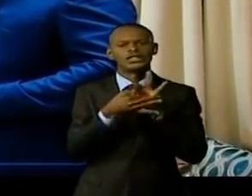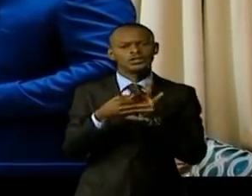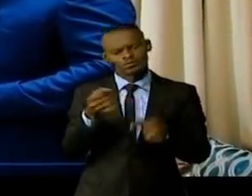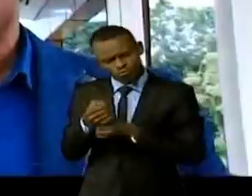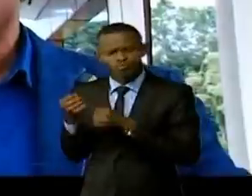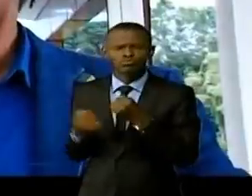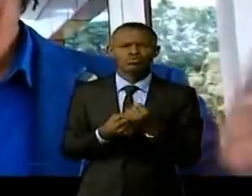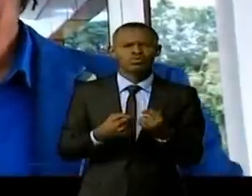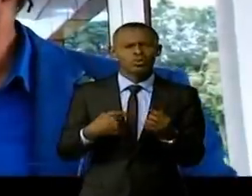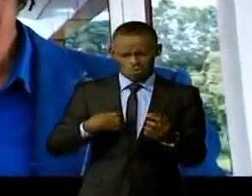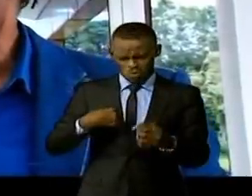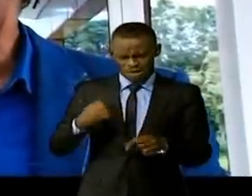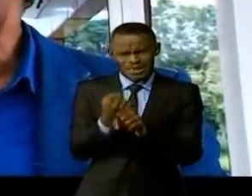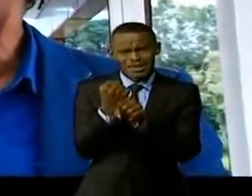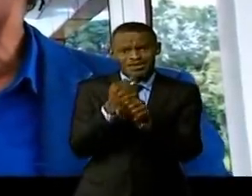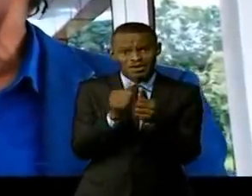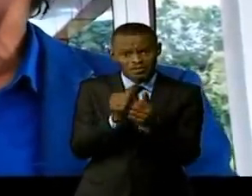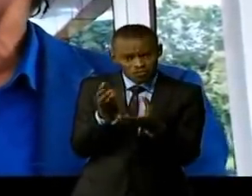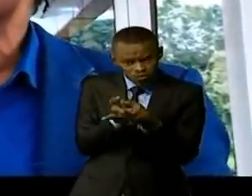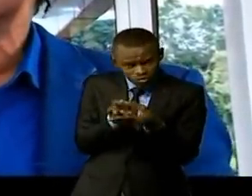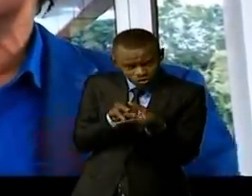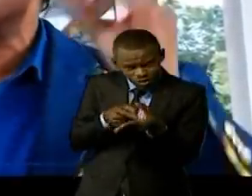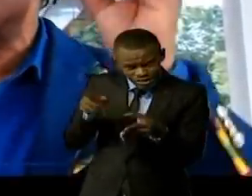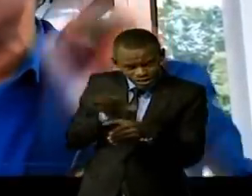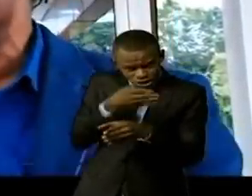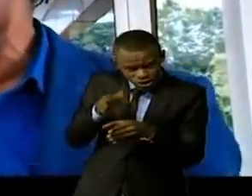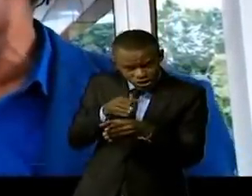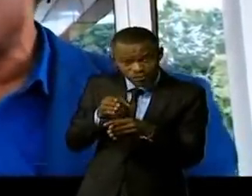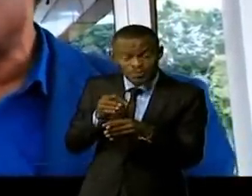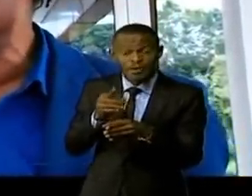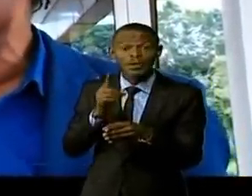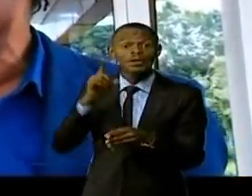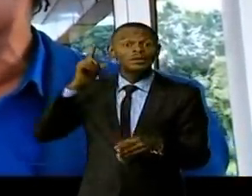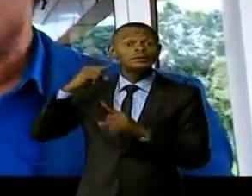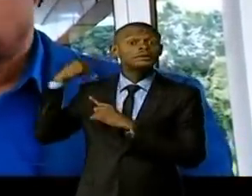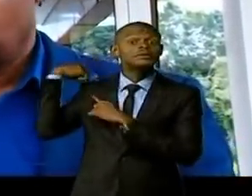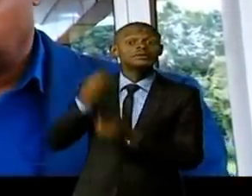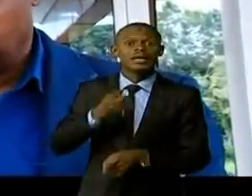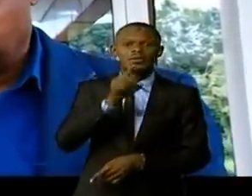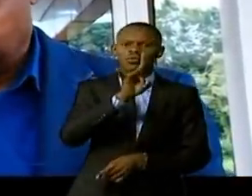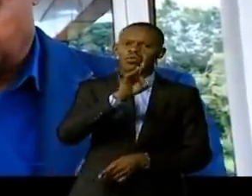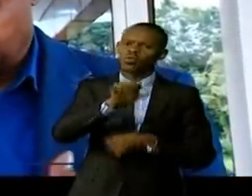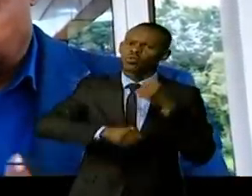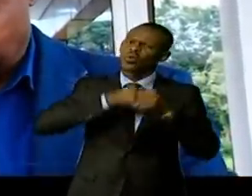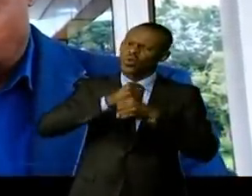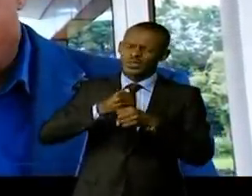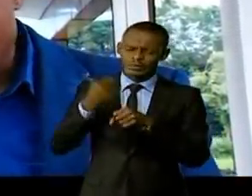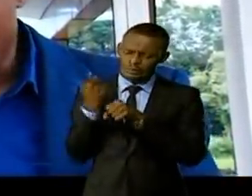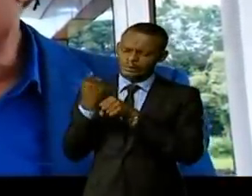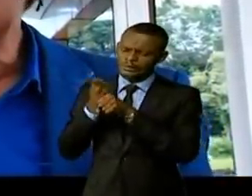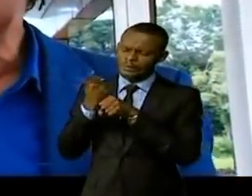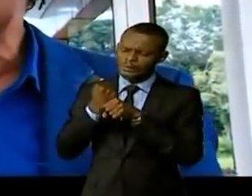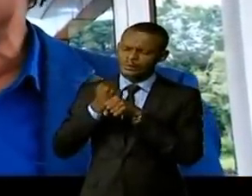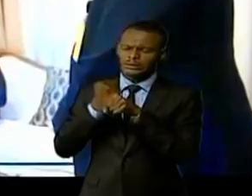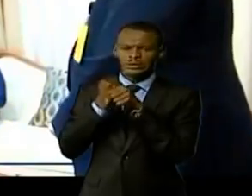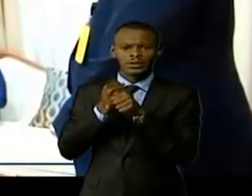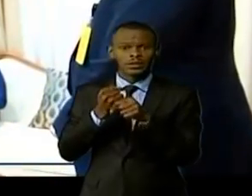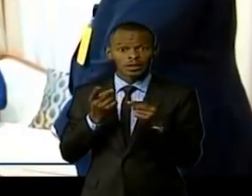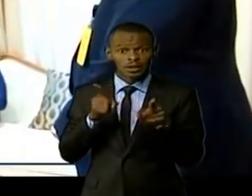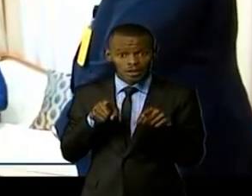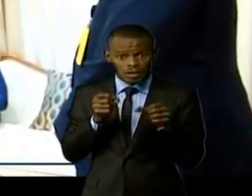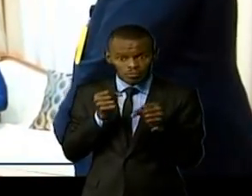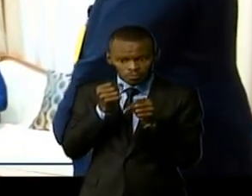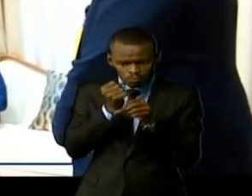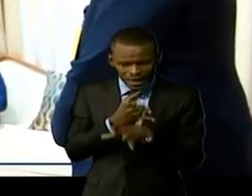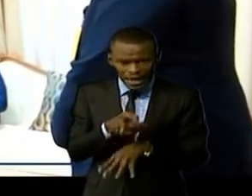fais. Et au moment où il est arrivé, c'était comme si c'était quelque chose de béni par Dieu. Donc c'était l'occasion idéale pour pouvoir le